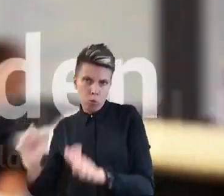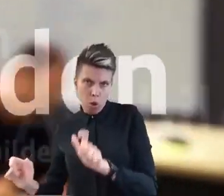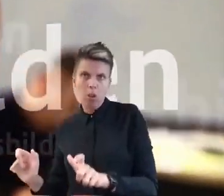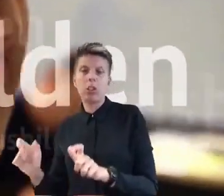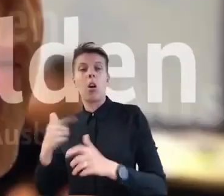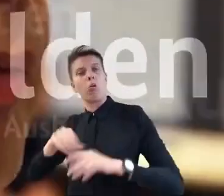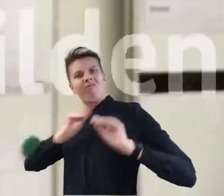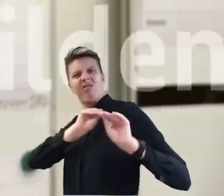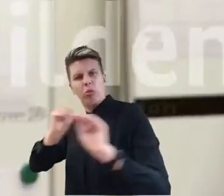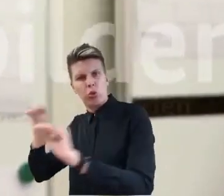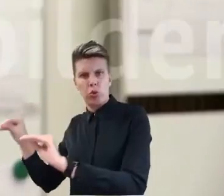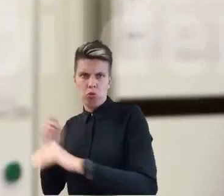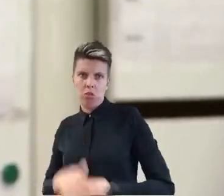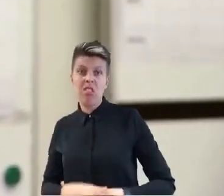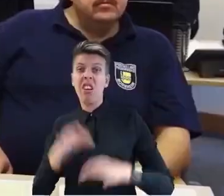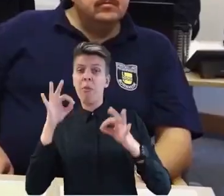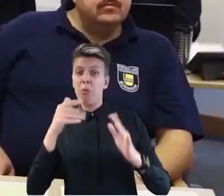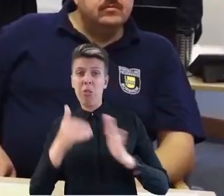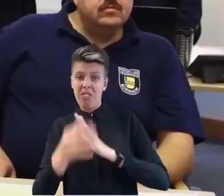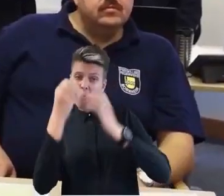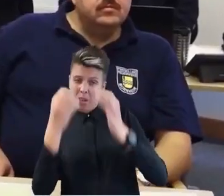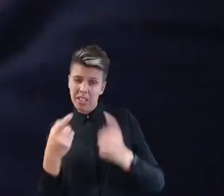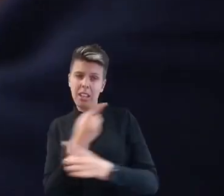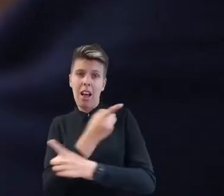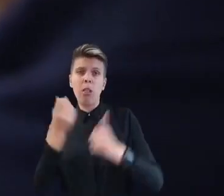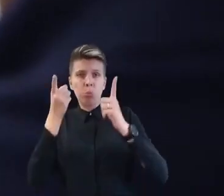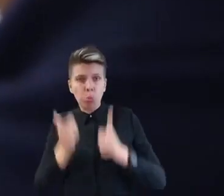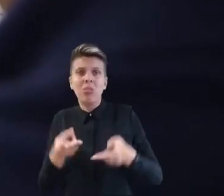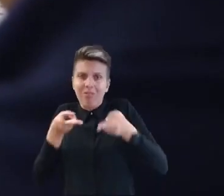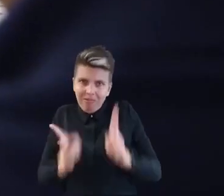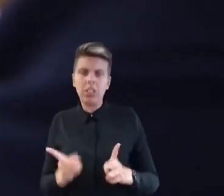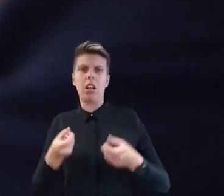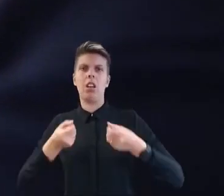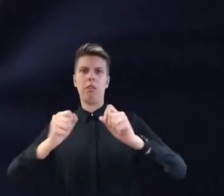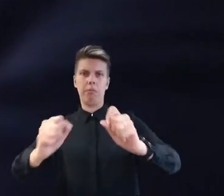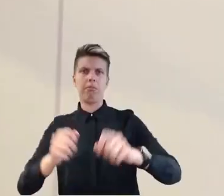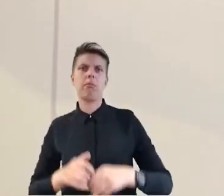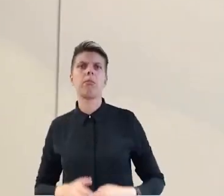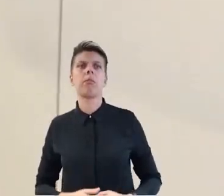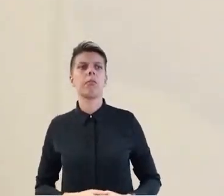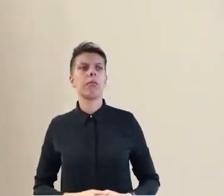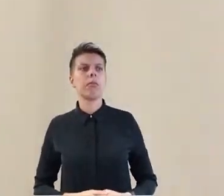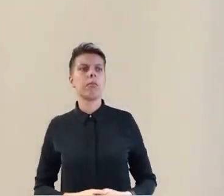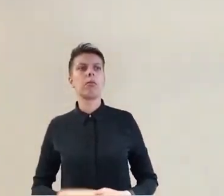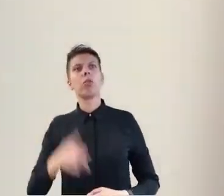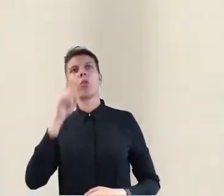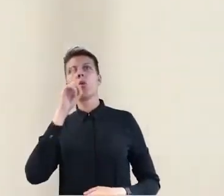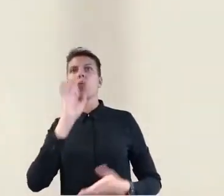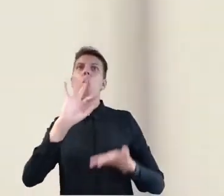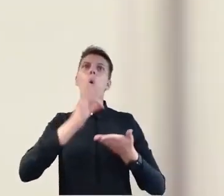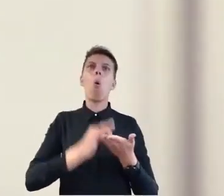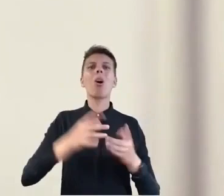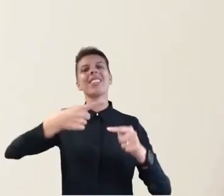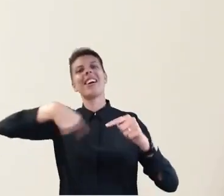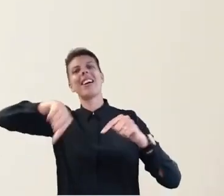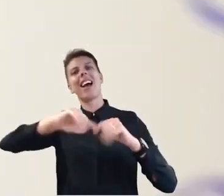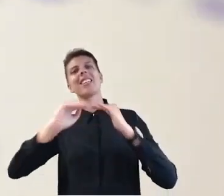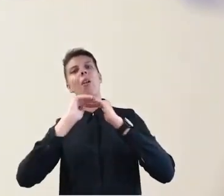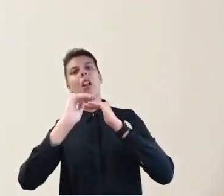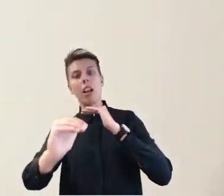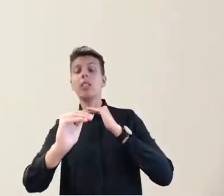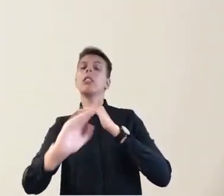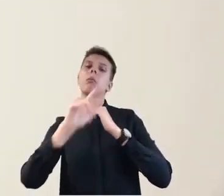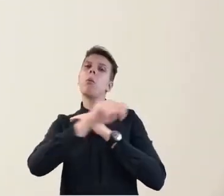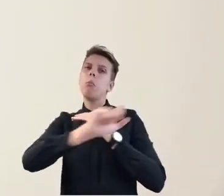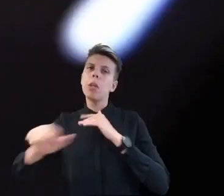das richtige tun müssen nicht mehr auf als kreis- und landesebene bereiten wir die menschen auf